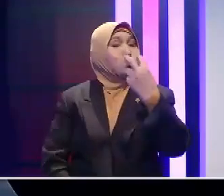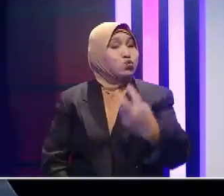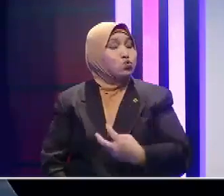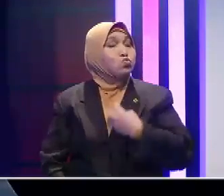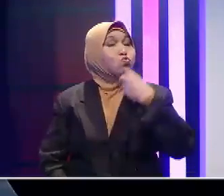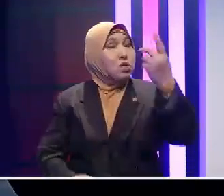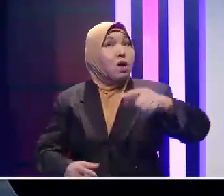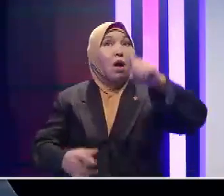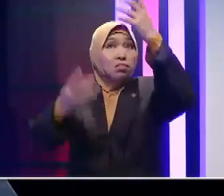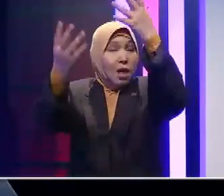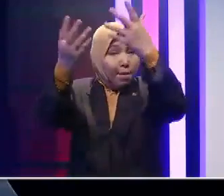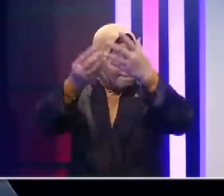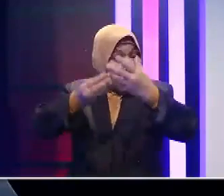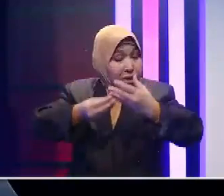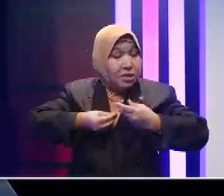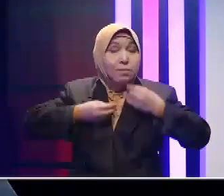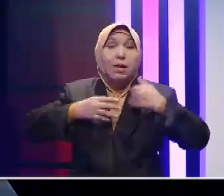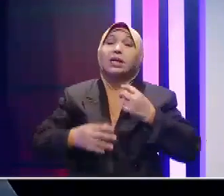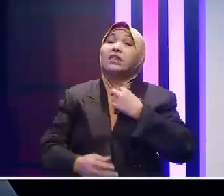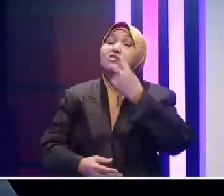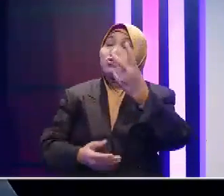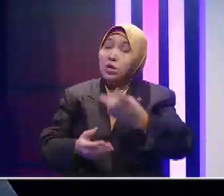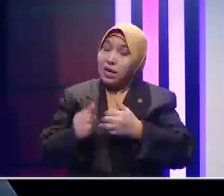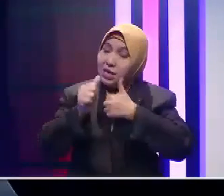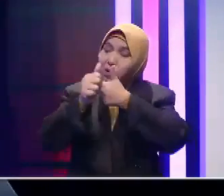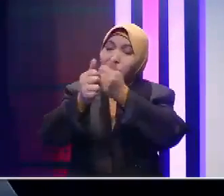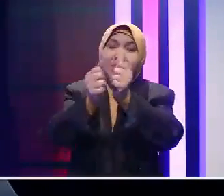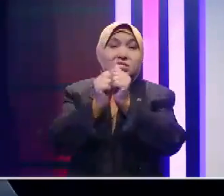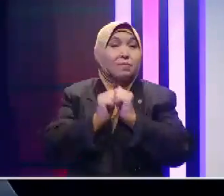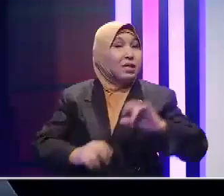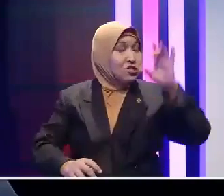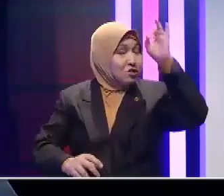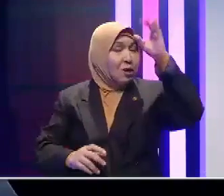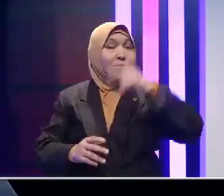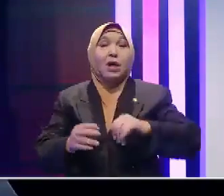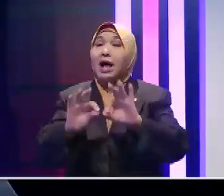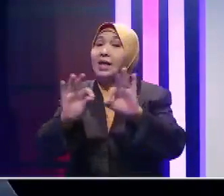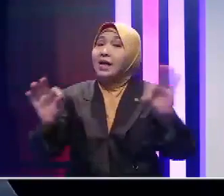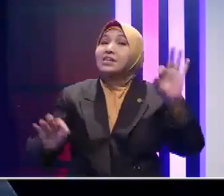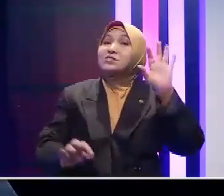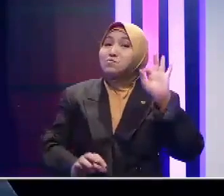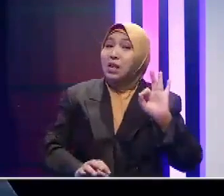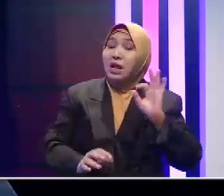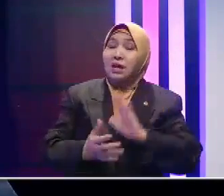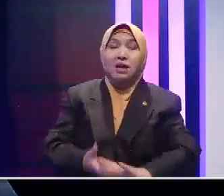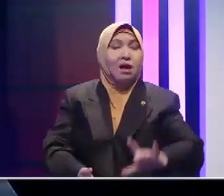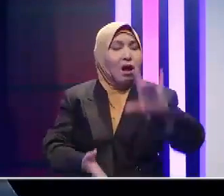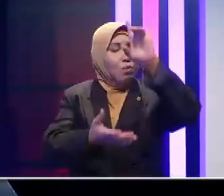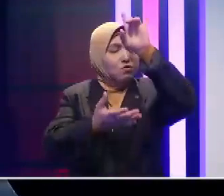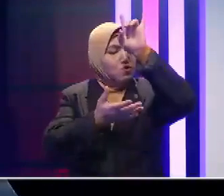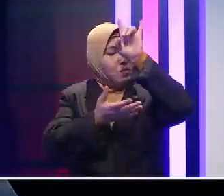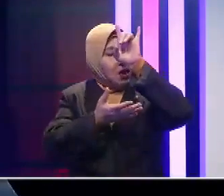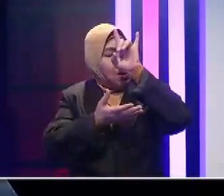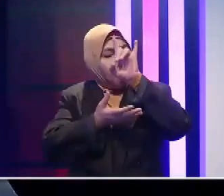Ta'ala kurniakan suara kita, kita keluarkan seketika, kita ikut sama-sama insyaAllah dah. Ayat yang ke-9. A'udzubillahi